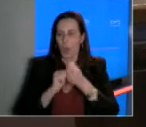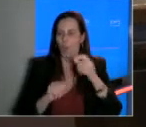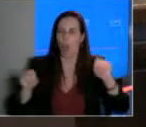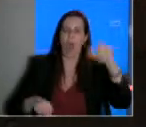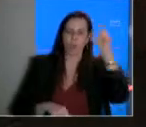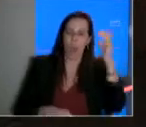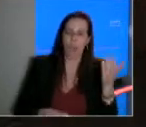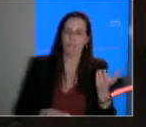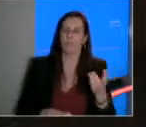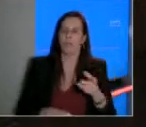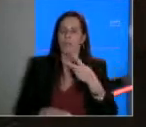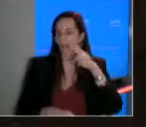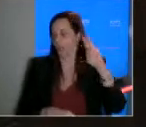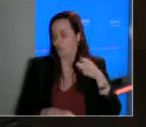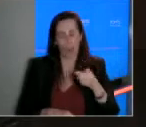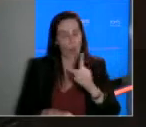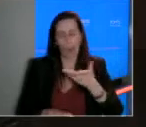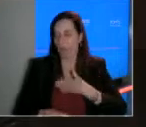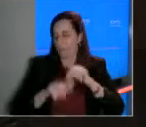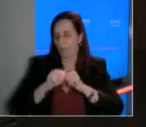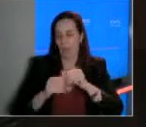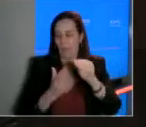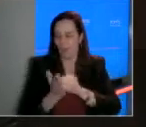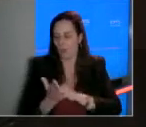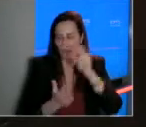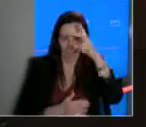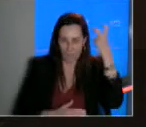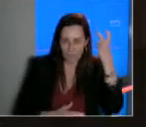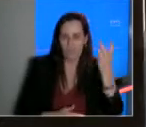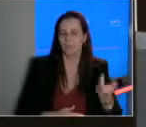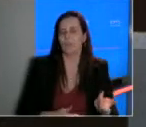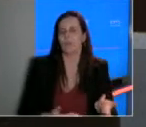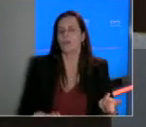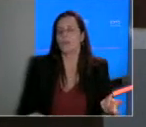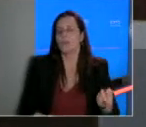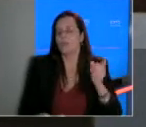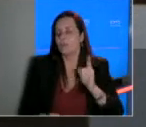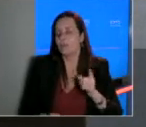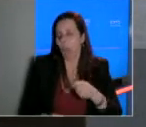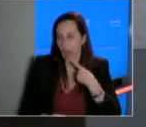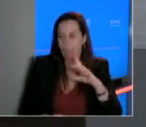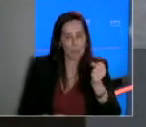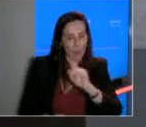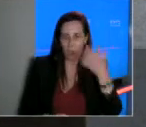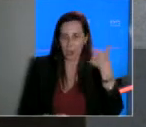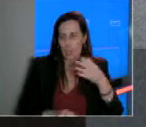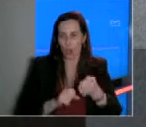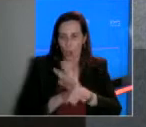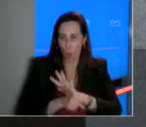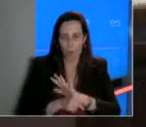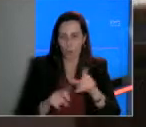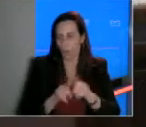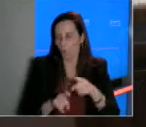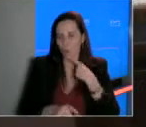ארדואן, וההבטחה השנייה הייתה לא להתאמך על ידי הרשימה המשותפת בכלל. צריך לומר, אם לא היה את משבר הקורונה, כמו